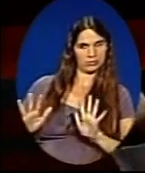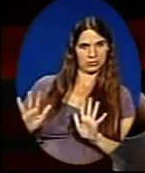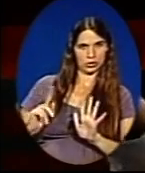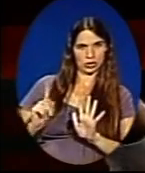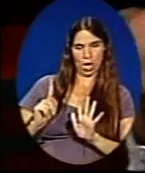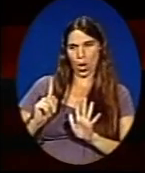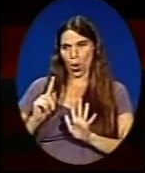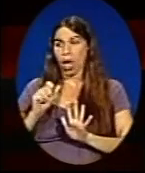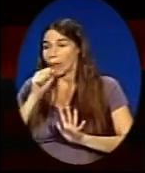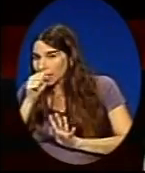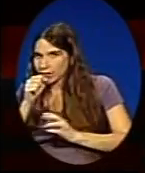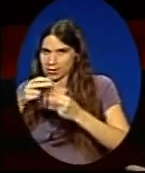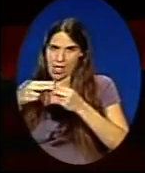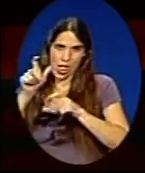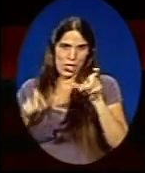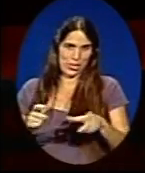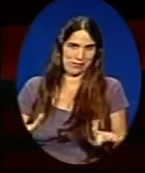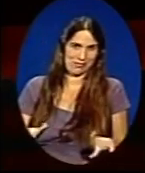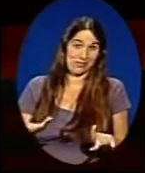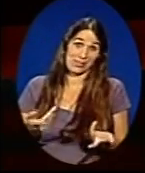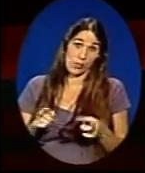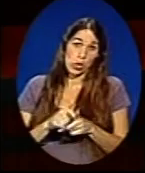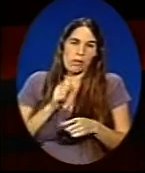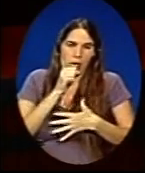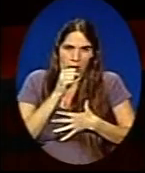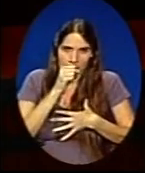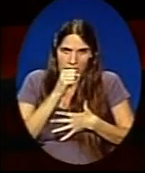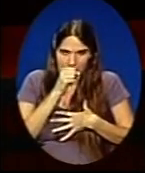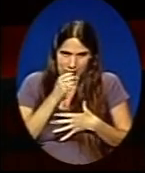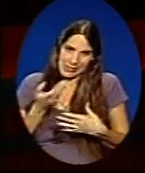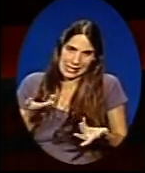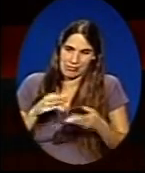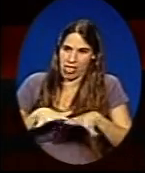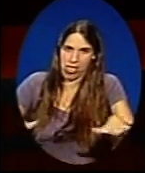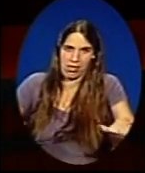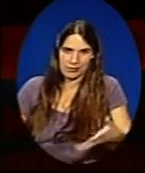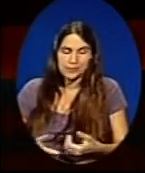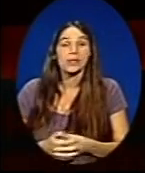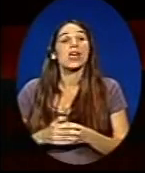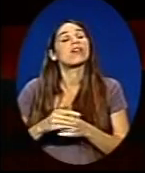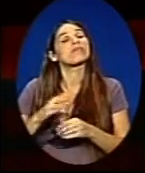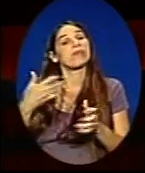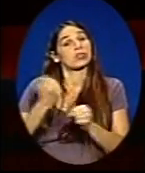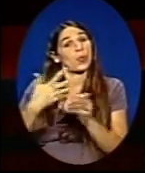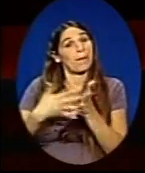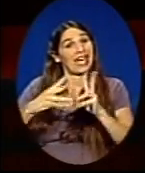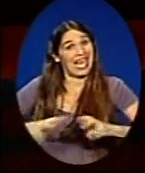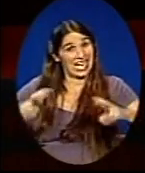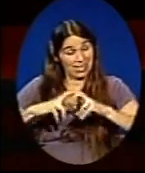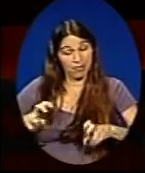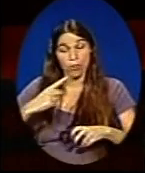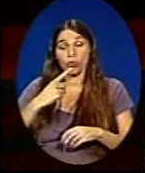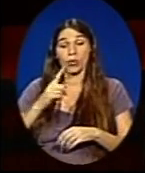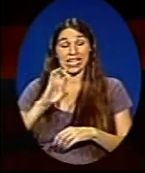שלא נתעטש בפני אחרים, כמו שאנחנו עושים בשיעול. לגופו של עניין, במחקרים האלה, מה שמצאו זה שמתן של אבץ, שאנחנו